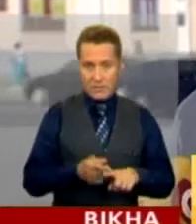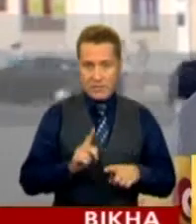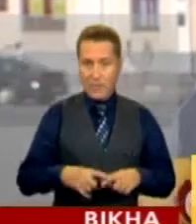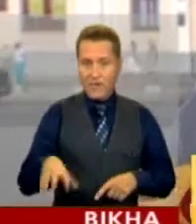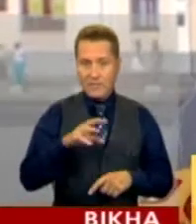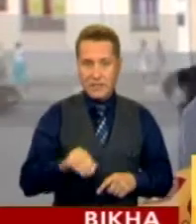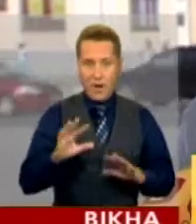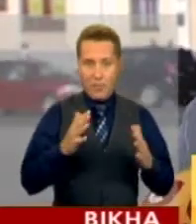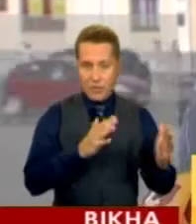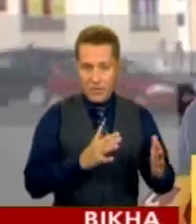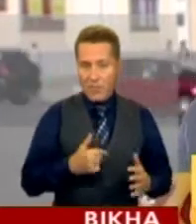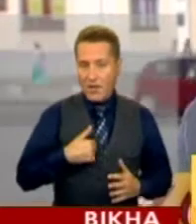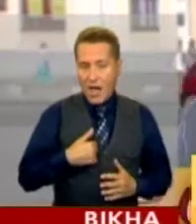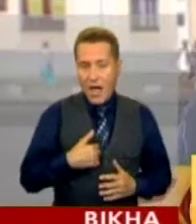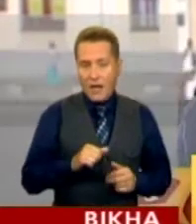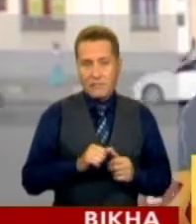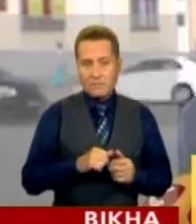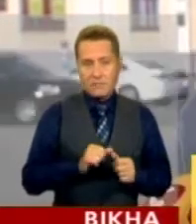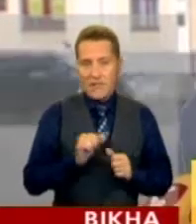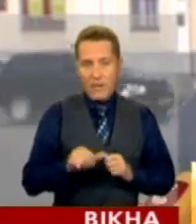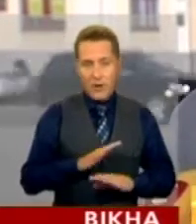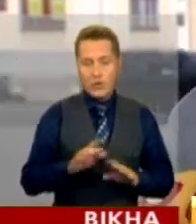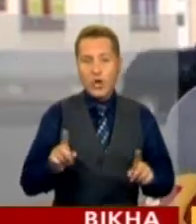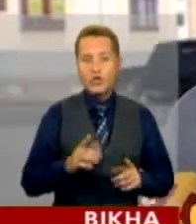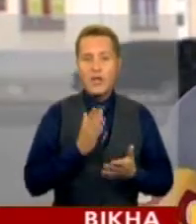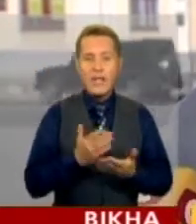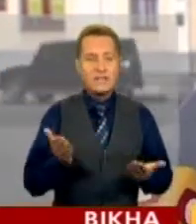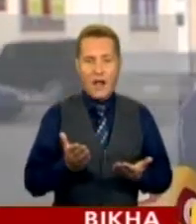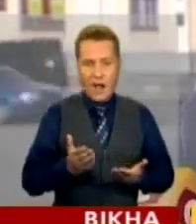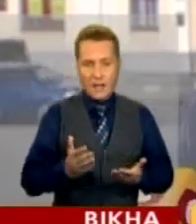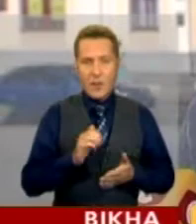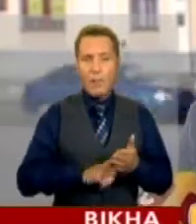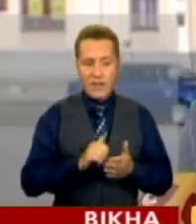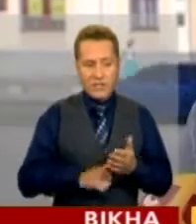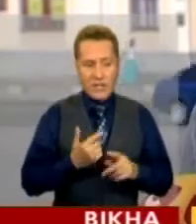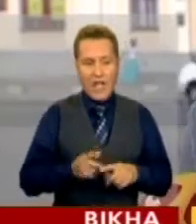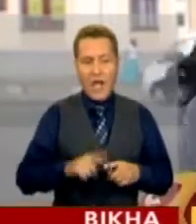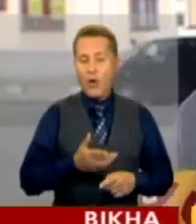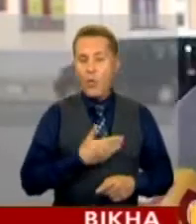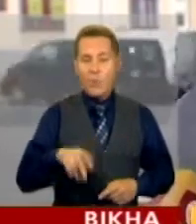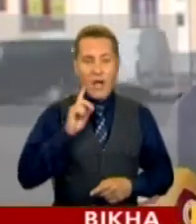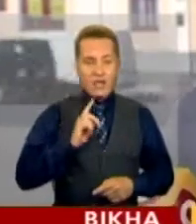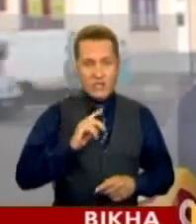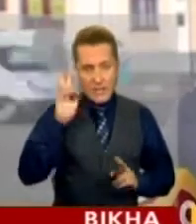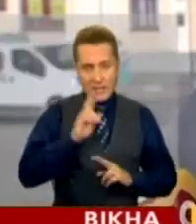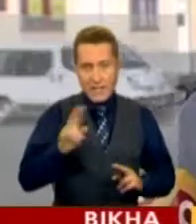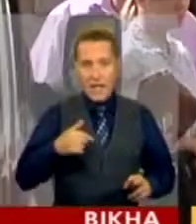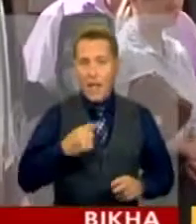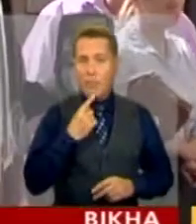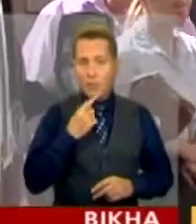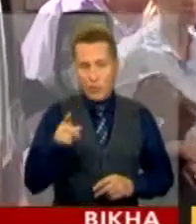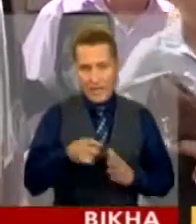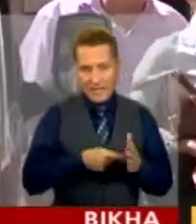Я не виключаю, що в нього що є якась поважна причина, яку ми ще не знаємо, але я спробую її